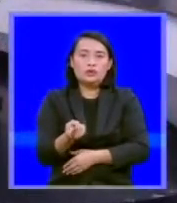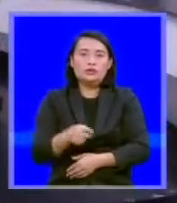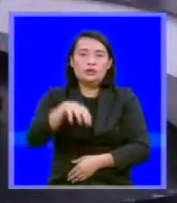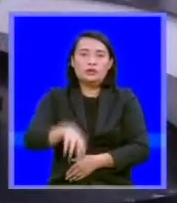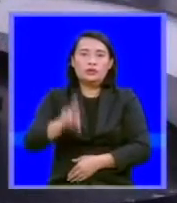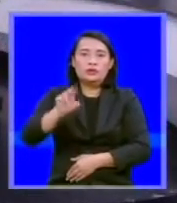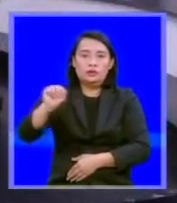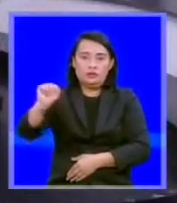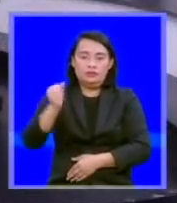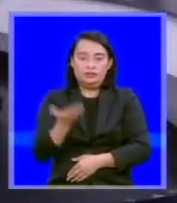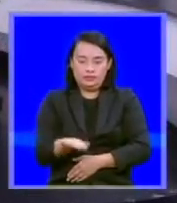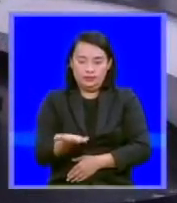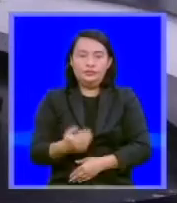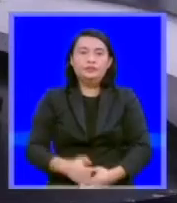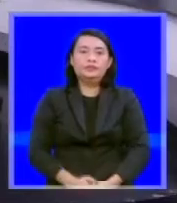เชิญครับคุณอรวรรณครับ